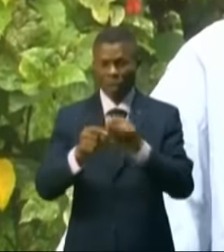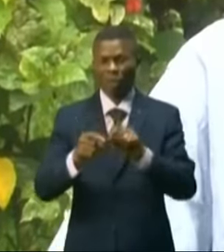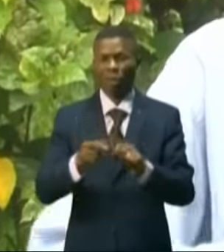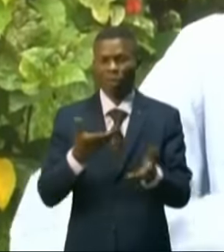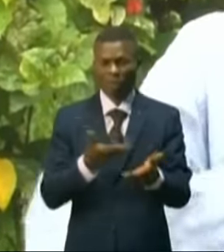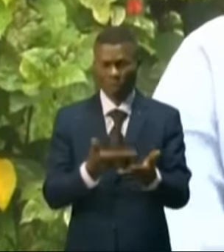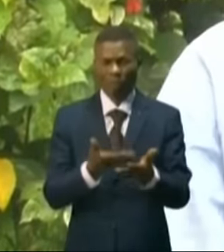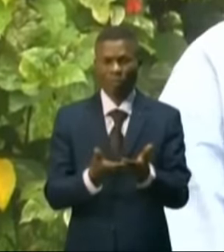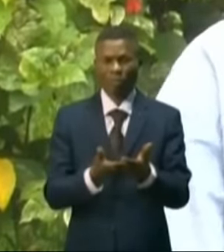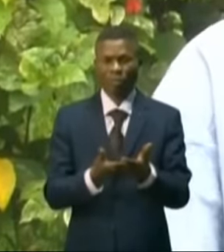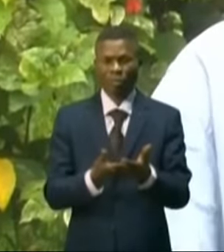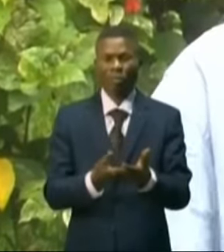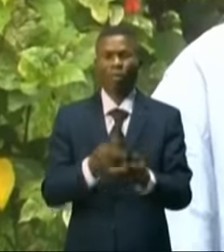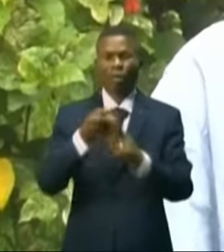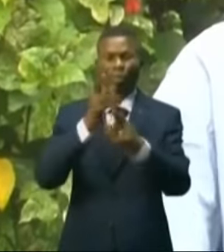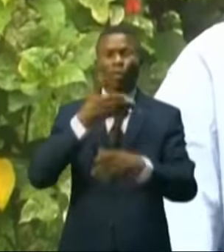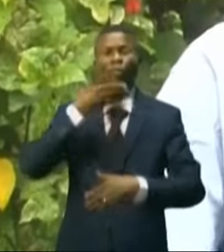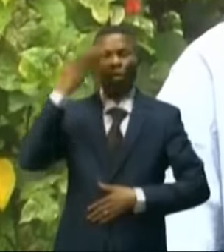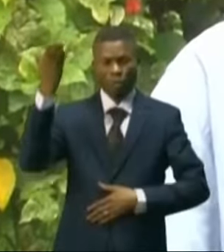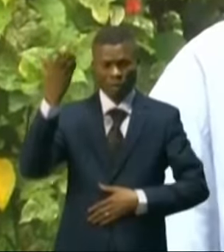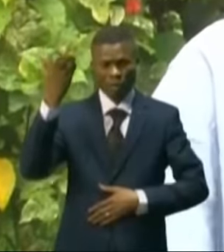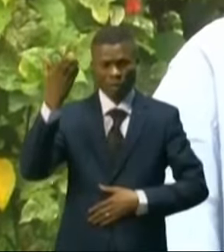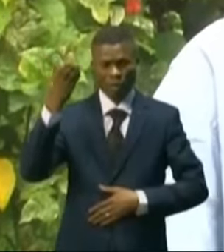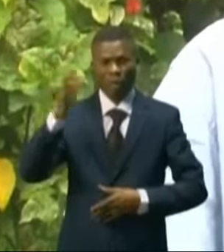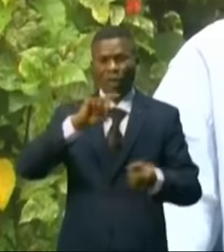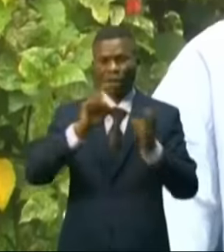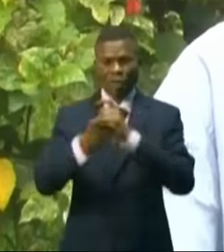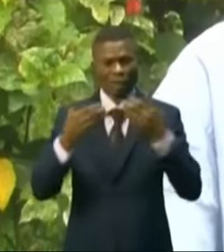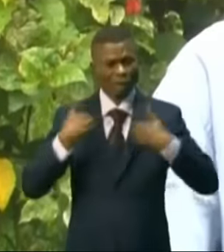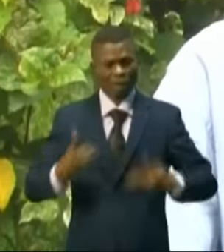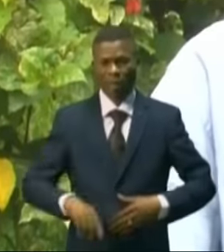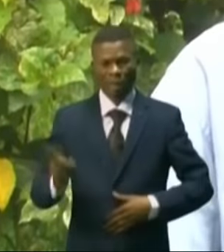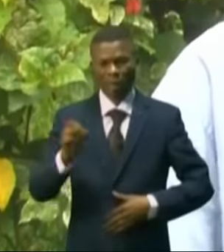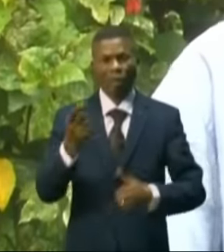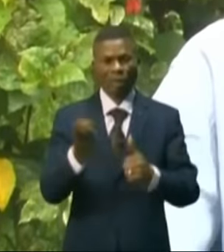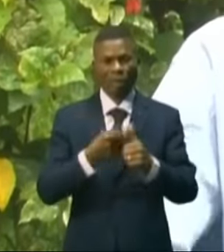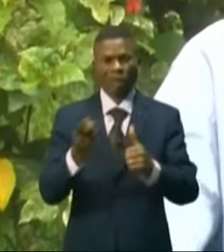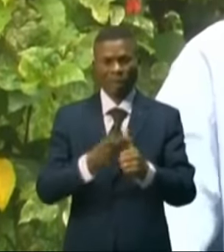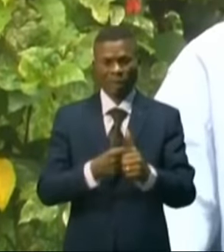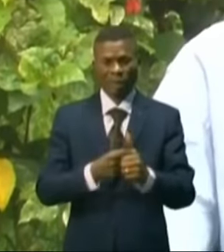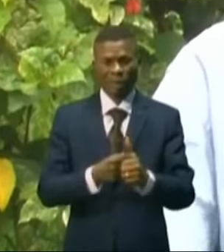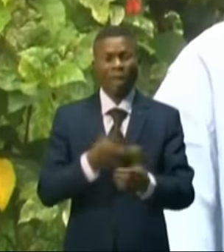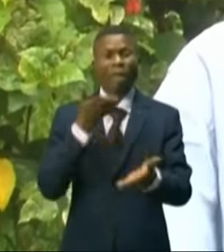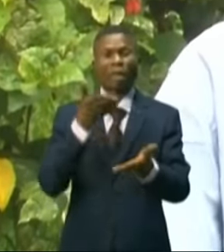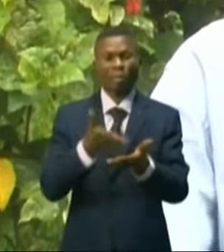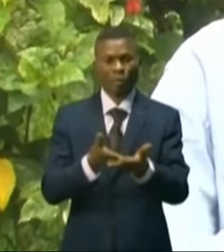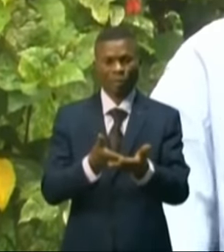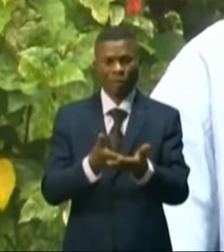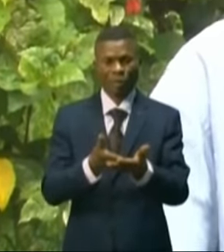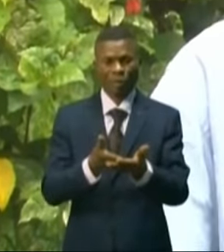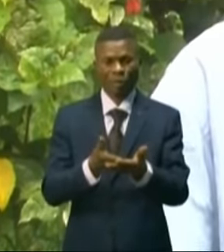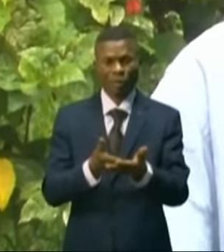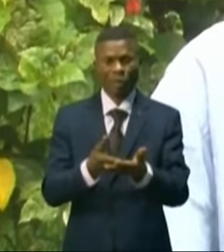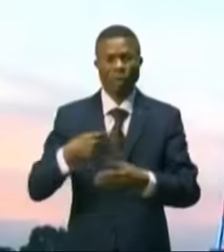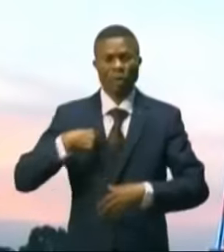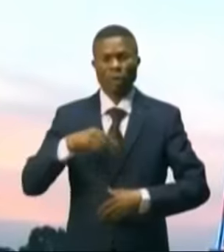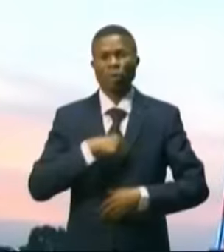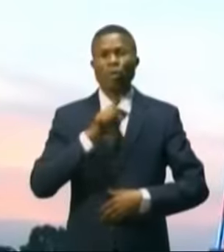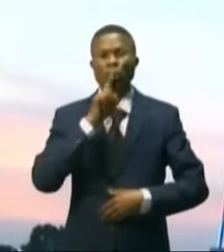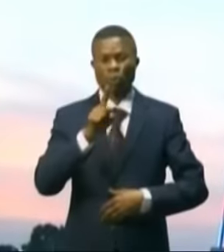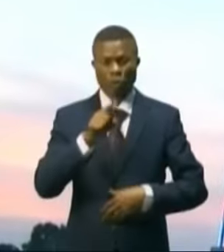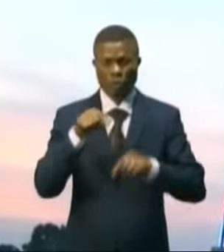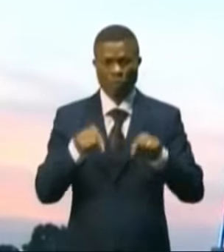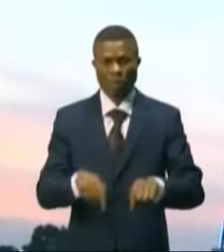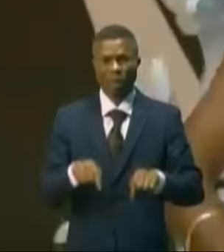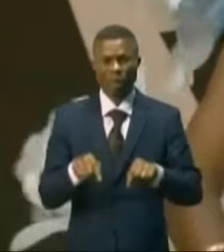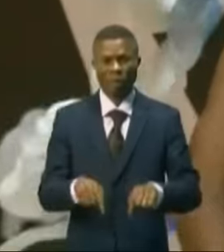est spirituel, il n'est pas seulement physique. En prenant les effets et la cause, nous sommes